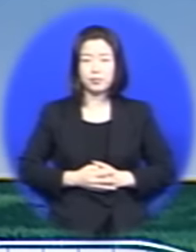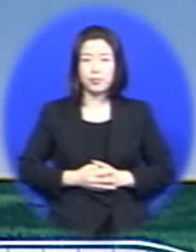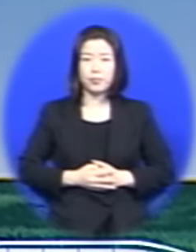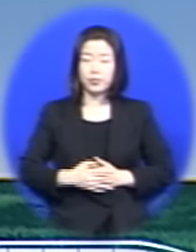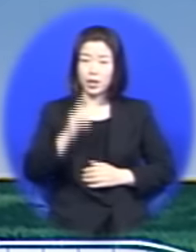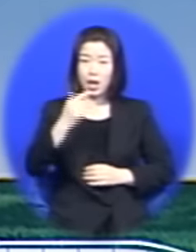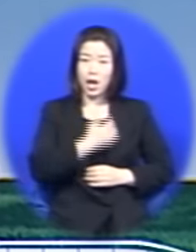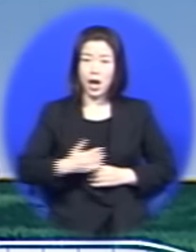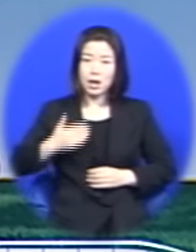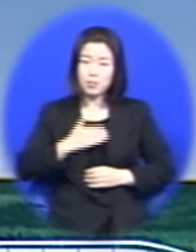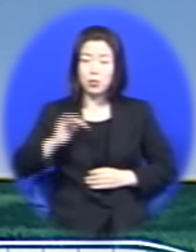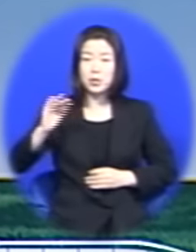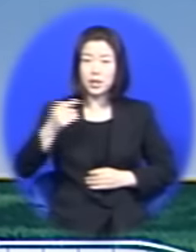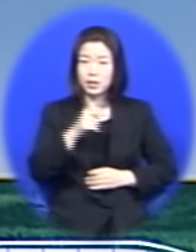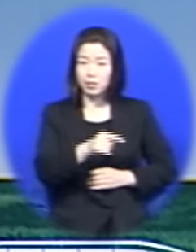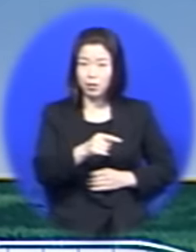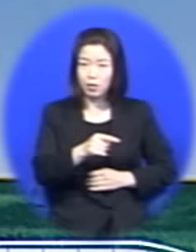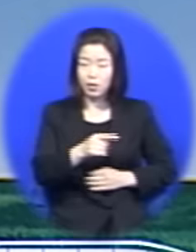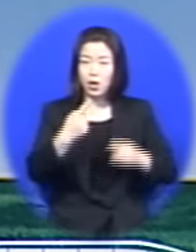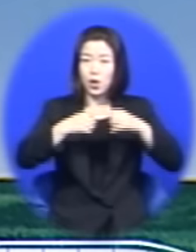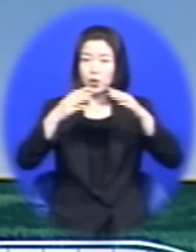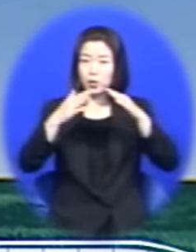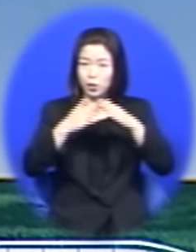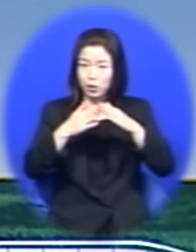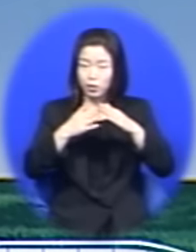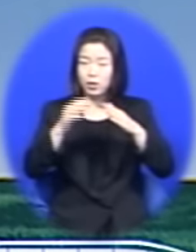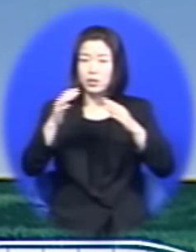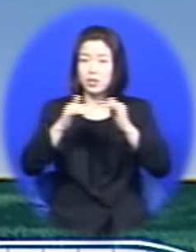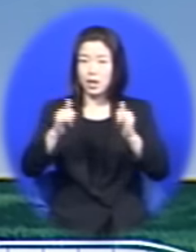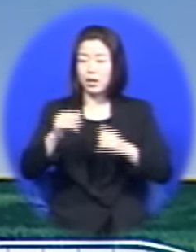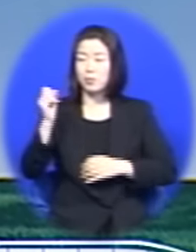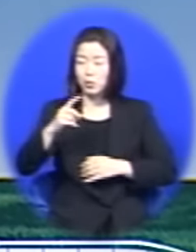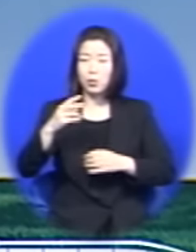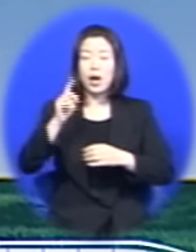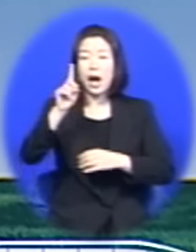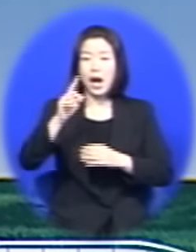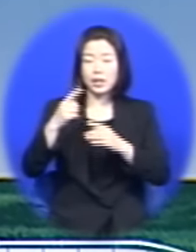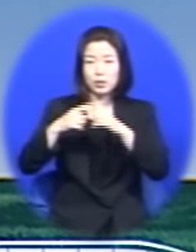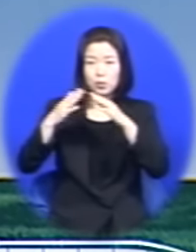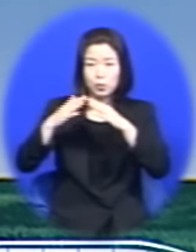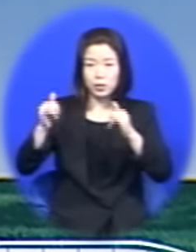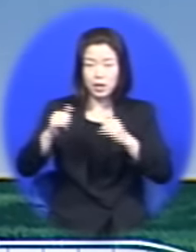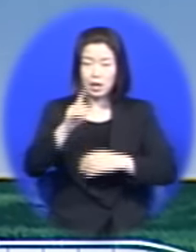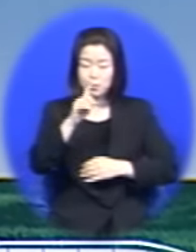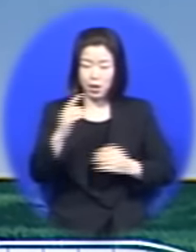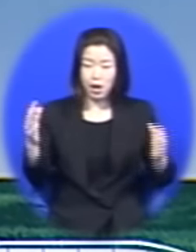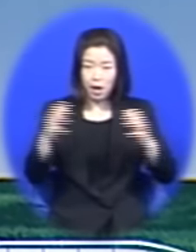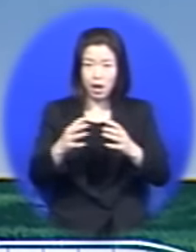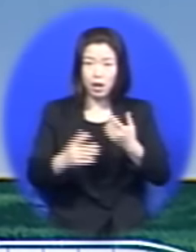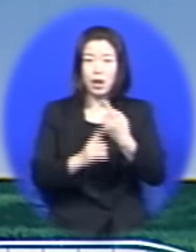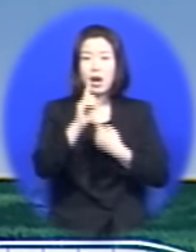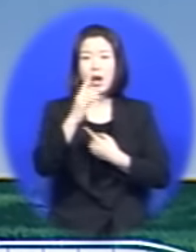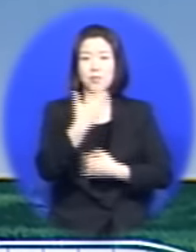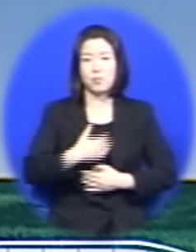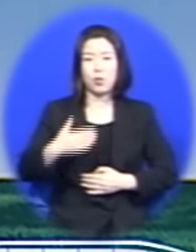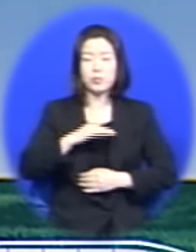한 몸이 되는 것, 교인과 교인이 하나가 되는 것은 한 몸이 되는 거니까.